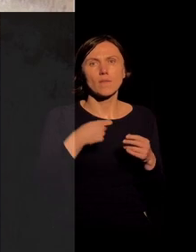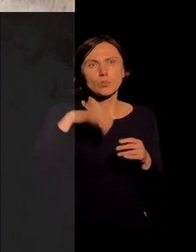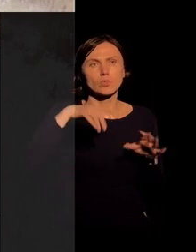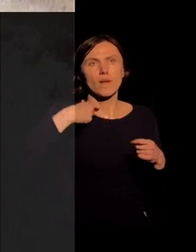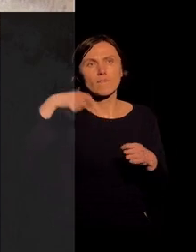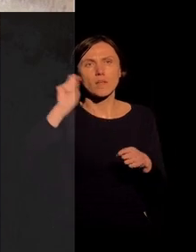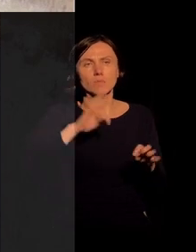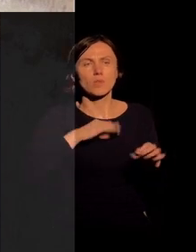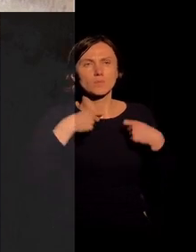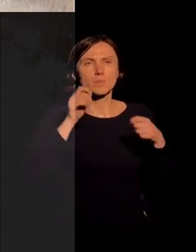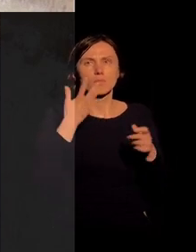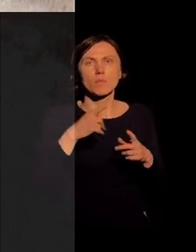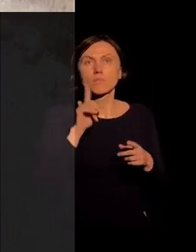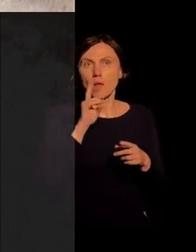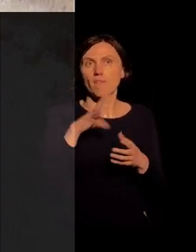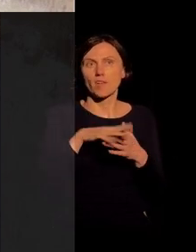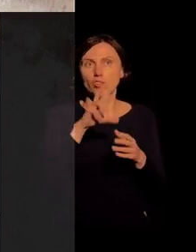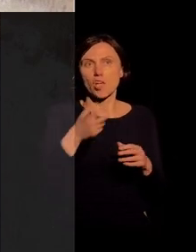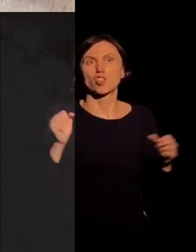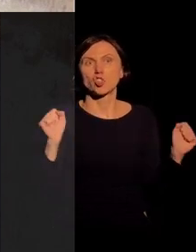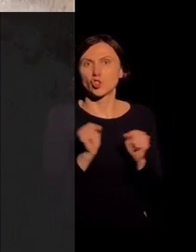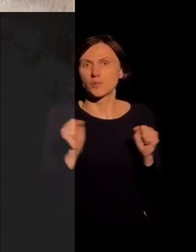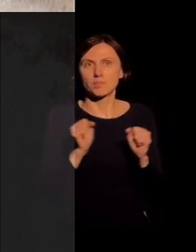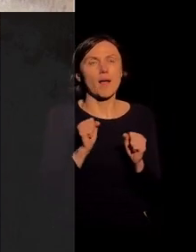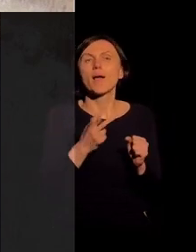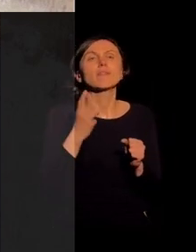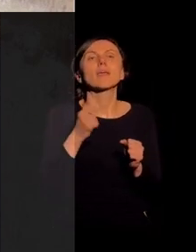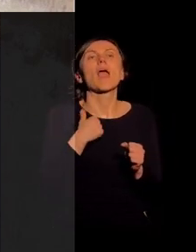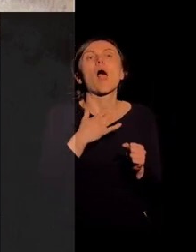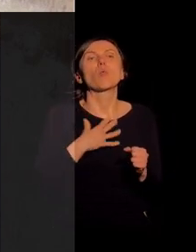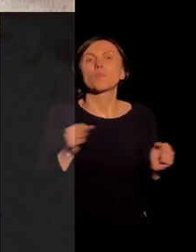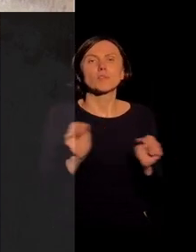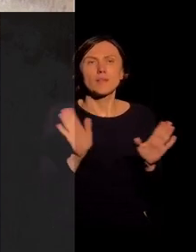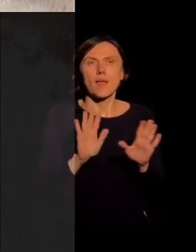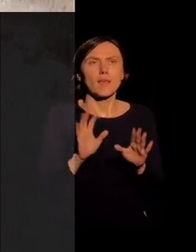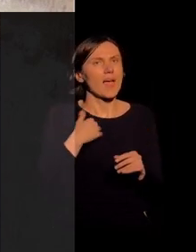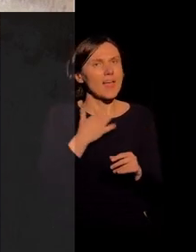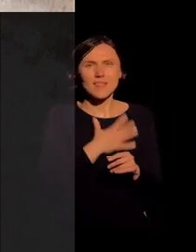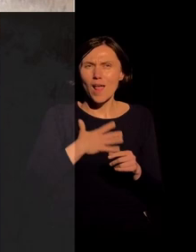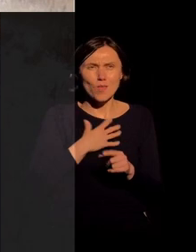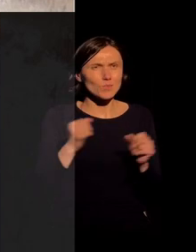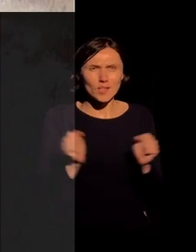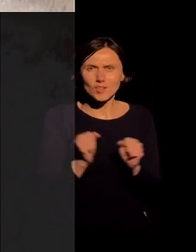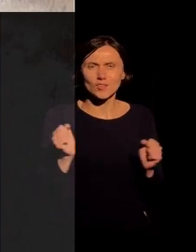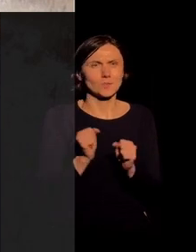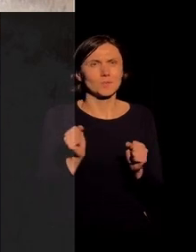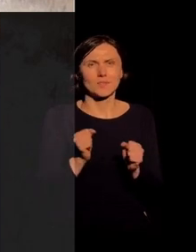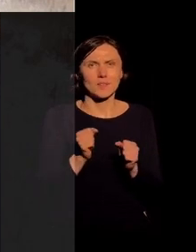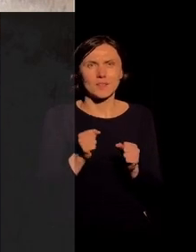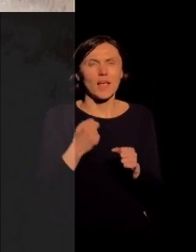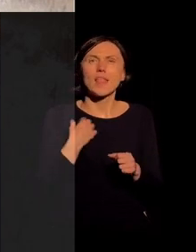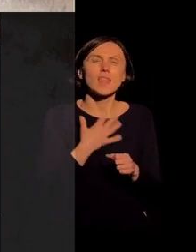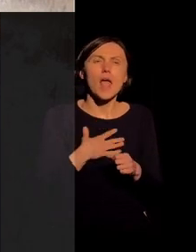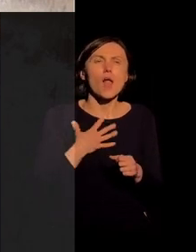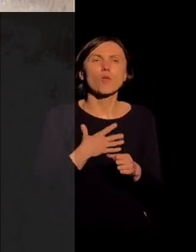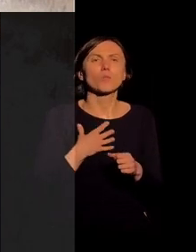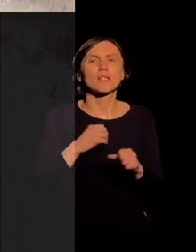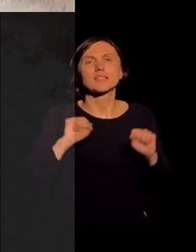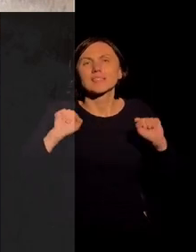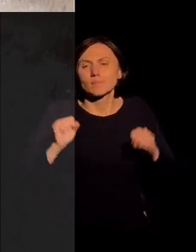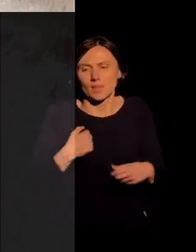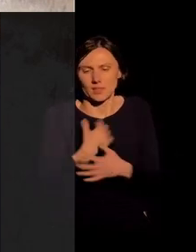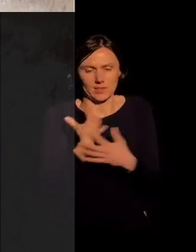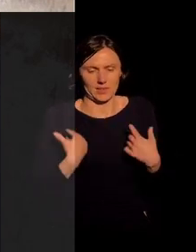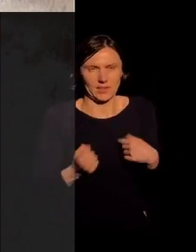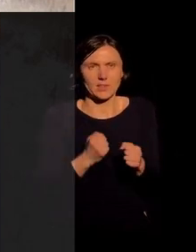wyjazdów było zrealizowanych zimą, ale to nie dlatego, że ja lubię zimę. Ja właśnie nie lubię zimy. To znaczy, ja nie lubię